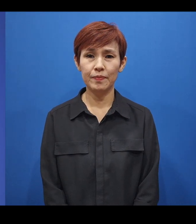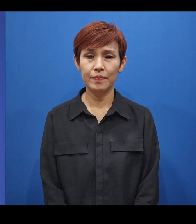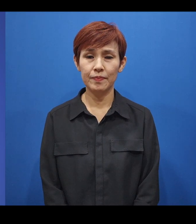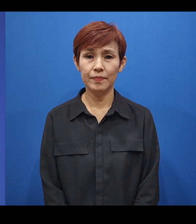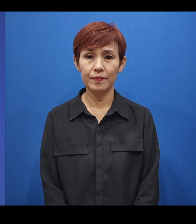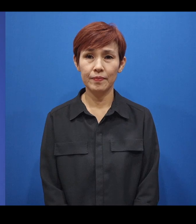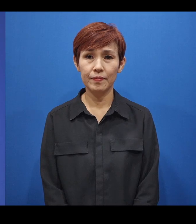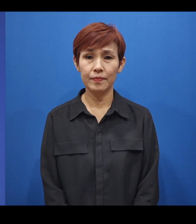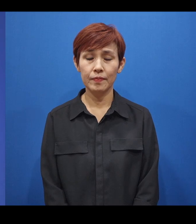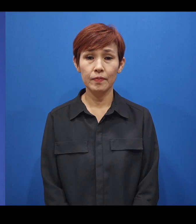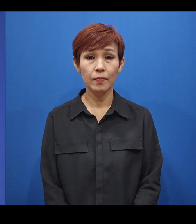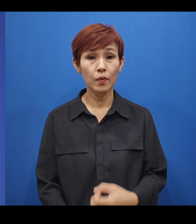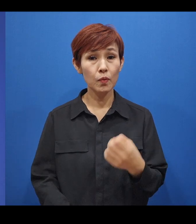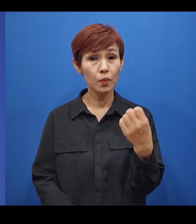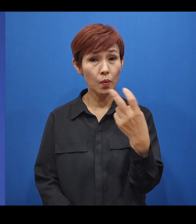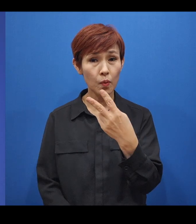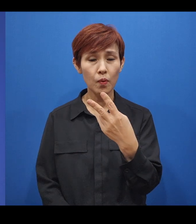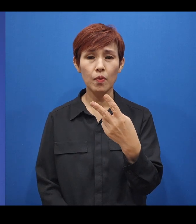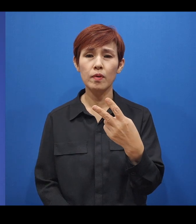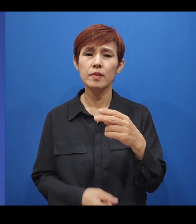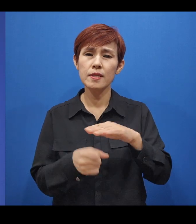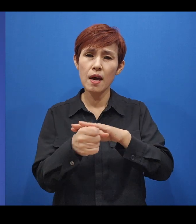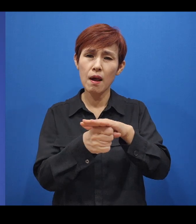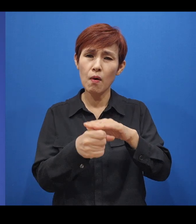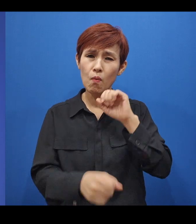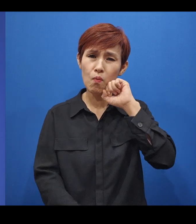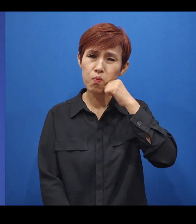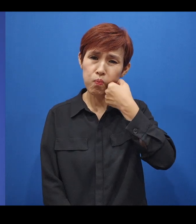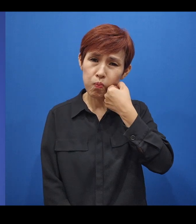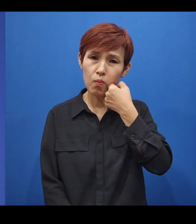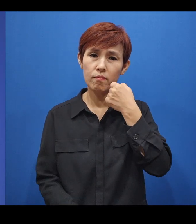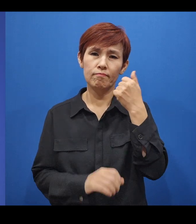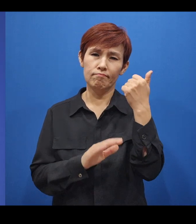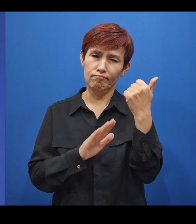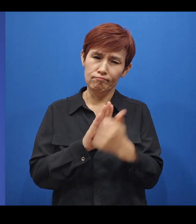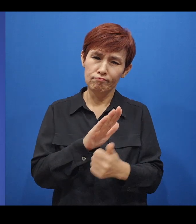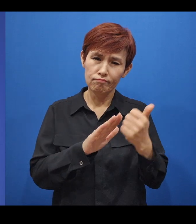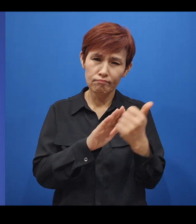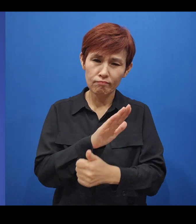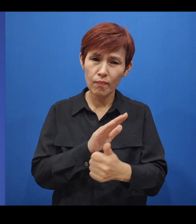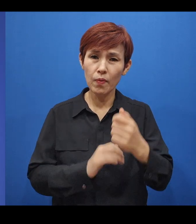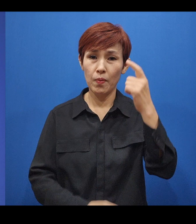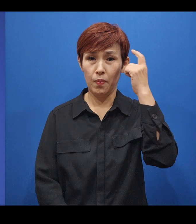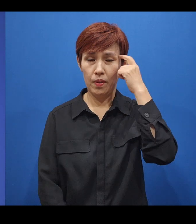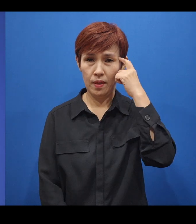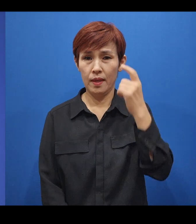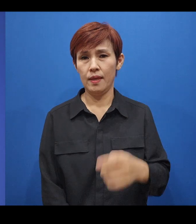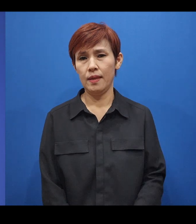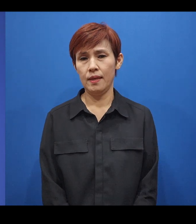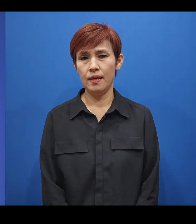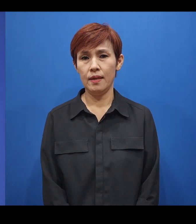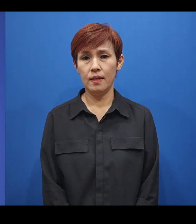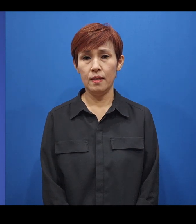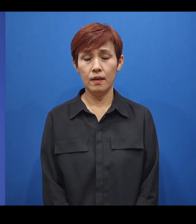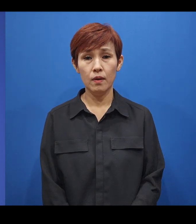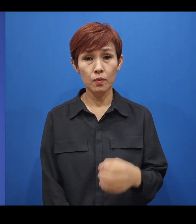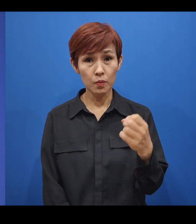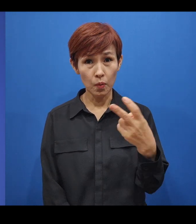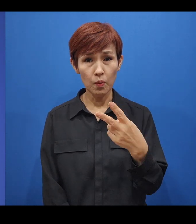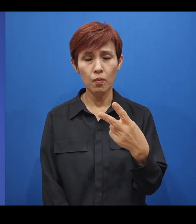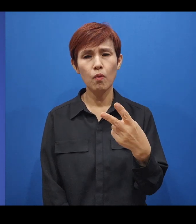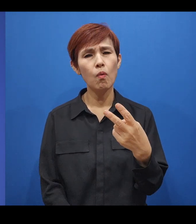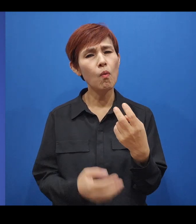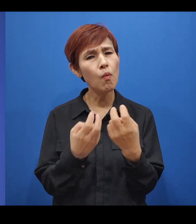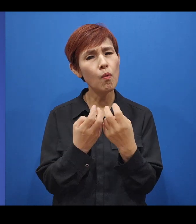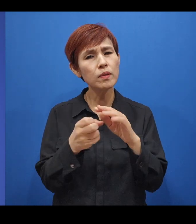두 번째, 왜 자꾸 사랑이 어렵고 실패하는 거죠? 세 번째, 그러면